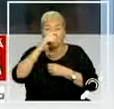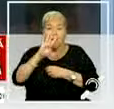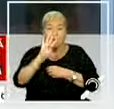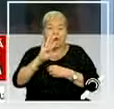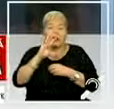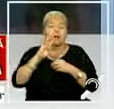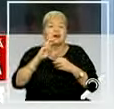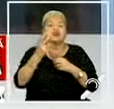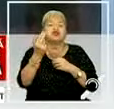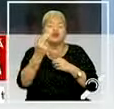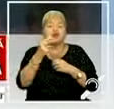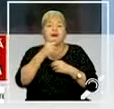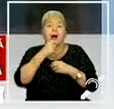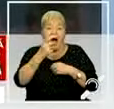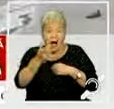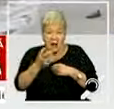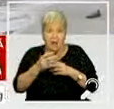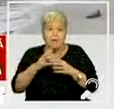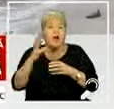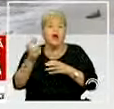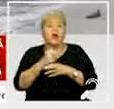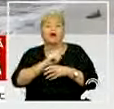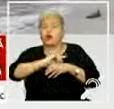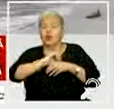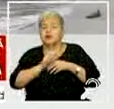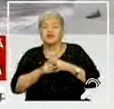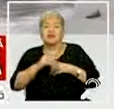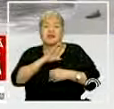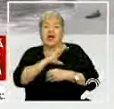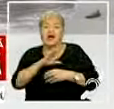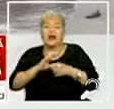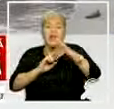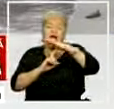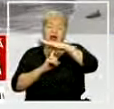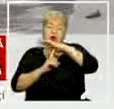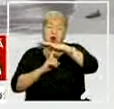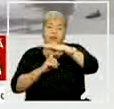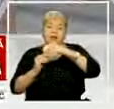vârstă de 15 ani, a fost transportat în stare gravă cu elicopterul la un spital din Tarragona.